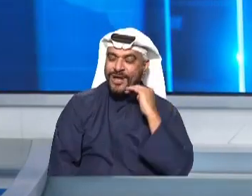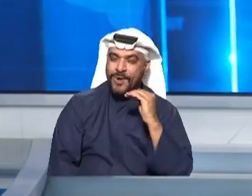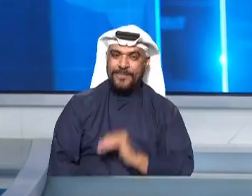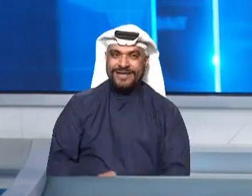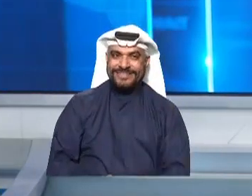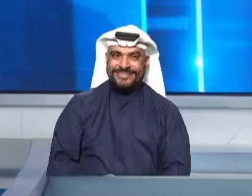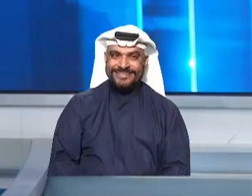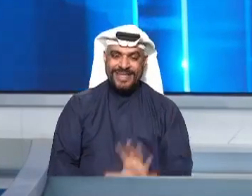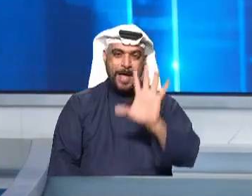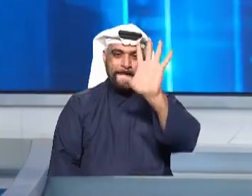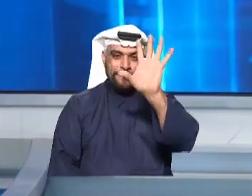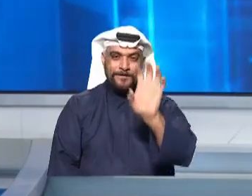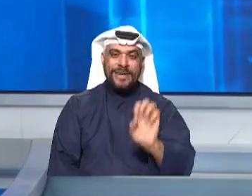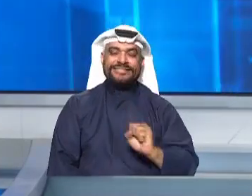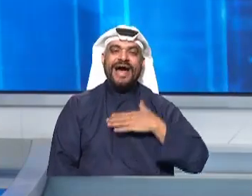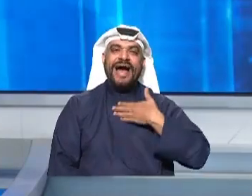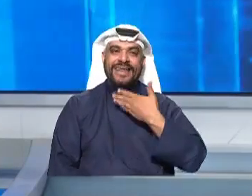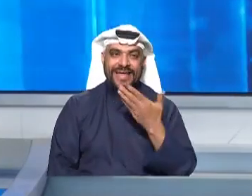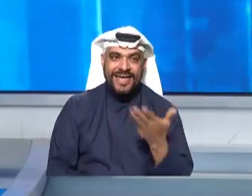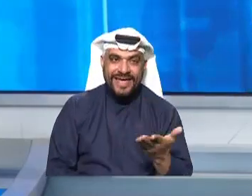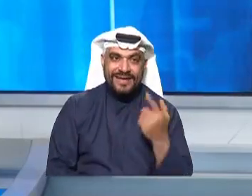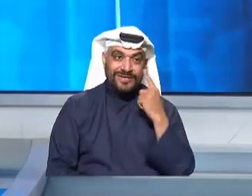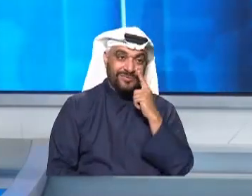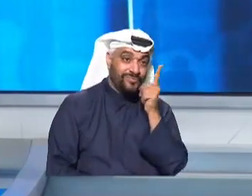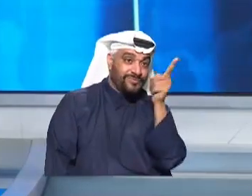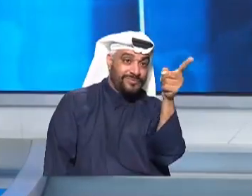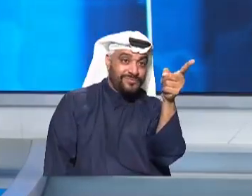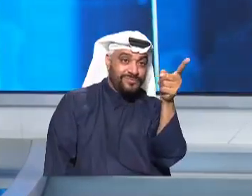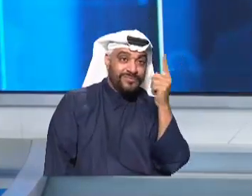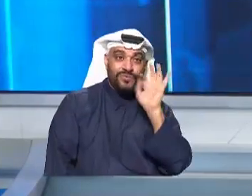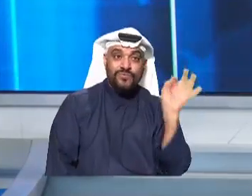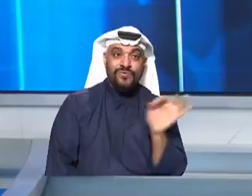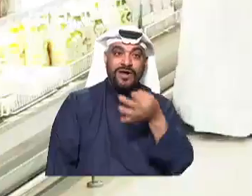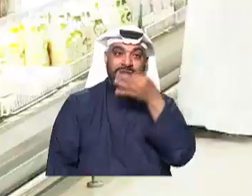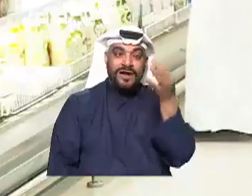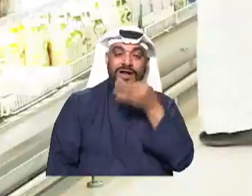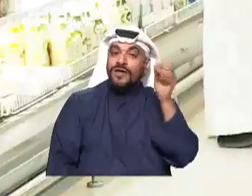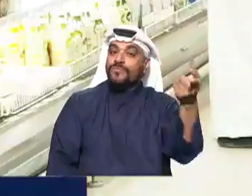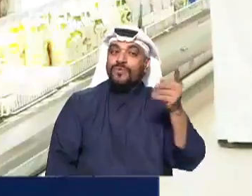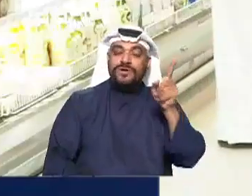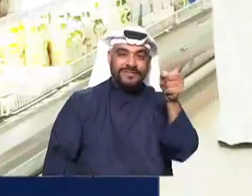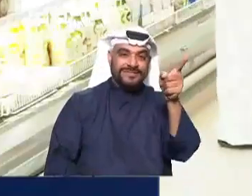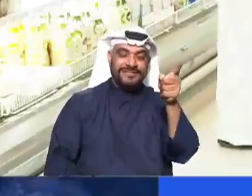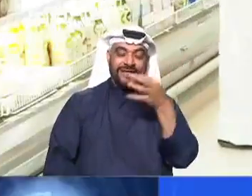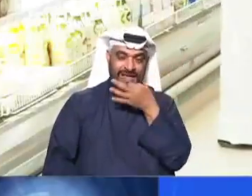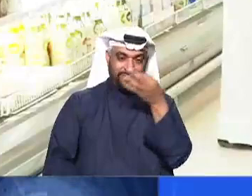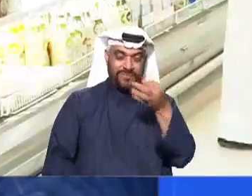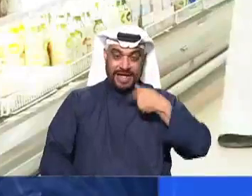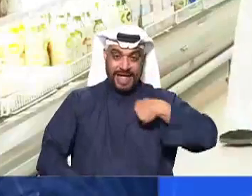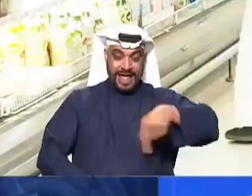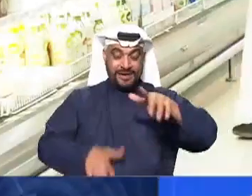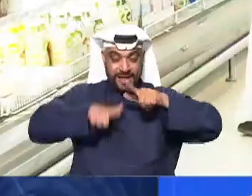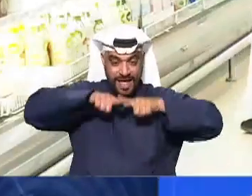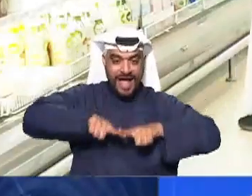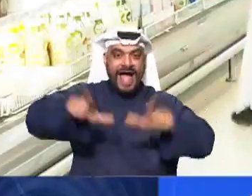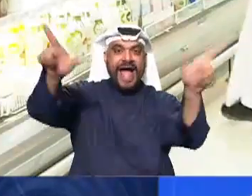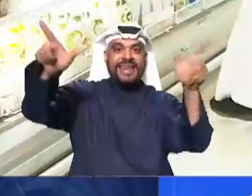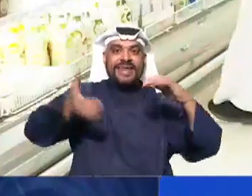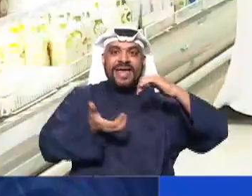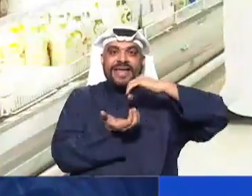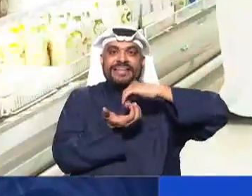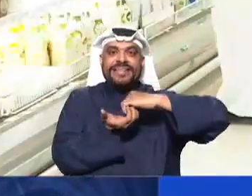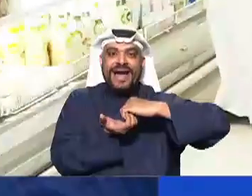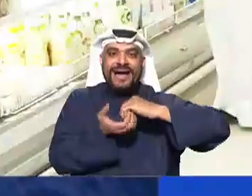مساء الخير زينة، مساء الخير للسادة المشاهدين. أنا في جمعية الفنطاس التعاونية، حيث أعلن اتحاد الجمعيات التعاونية عن وضع